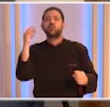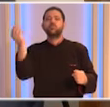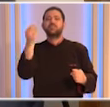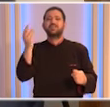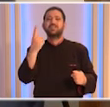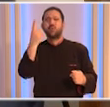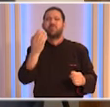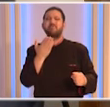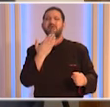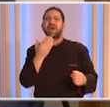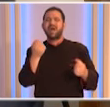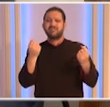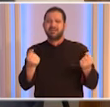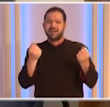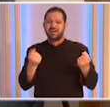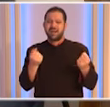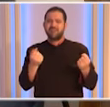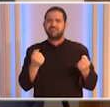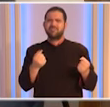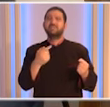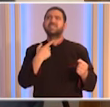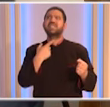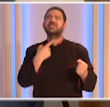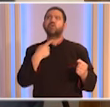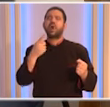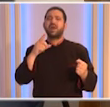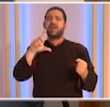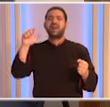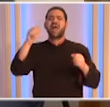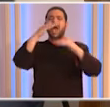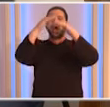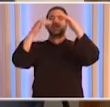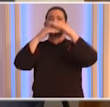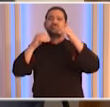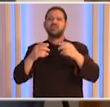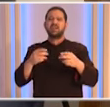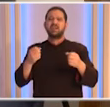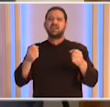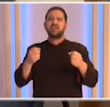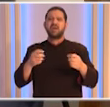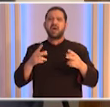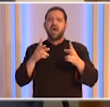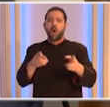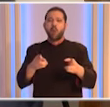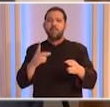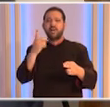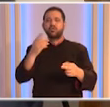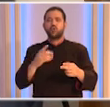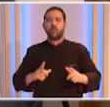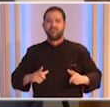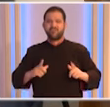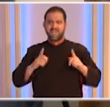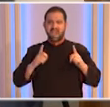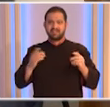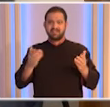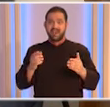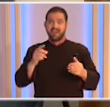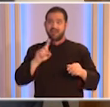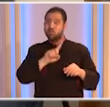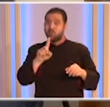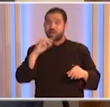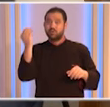Și ăsta este un păcat extraordinar de grav, este socotit dintre păcatele strigătoare la cer. A curmat o viață care numai Dumnezeu poate